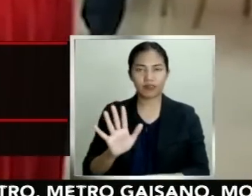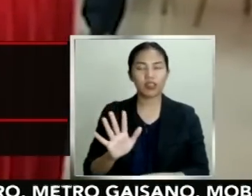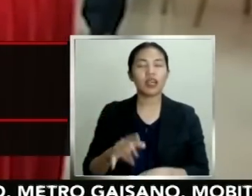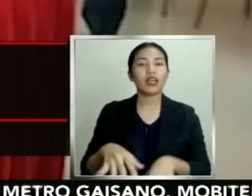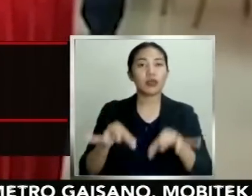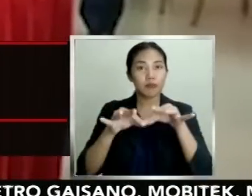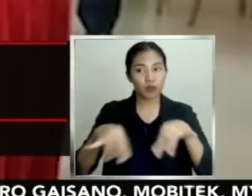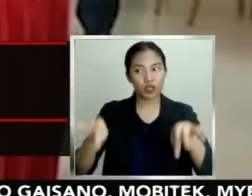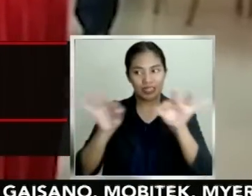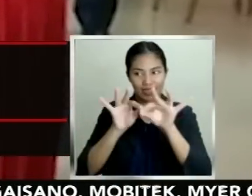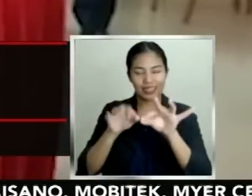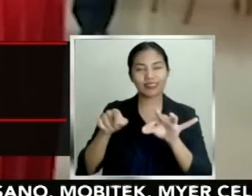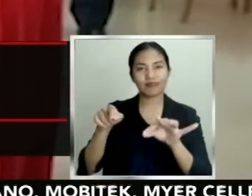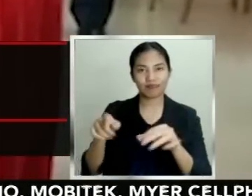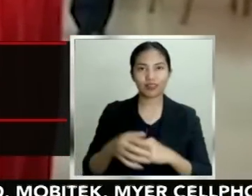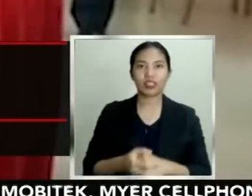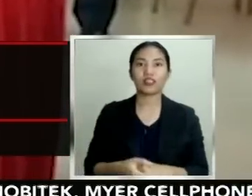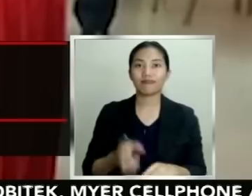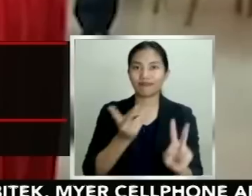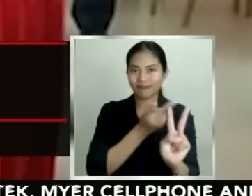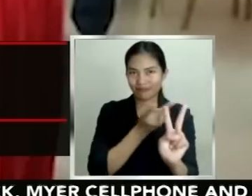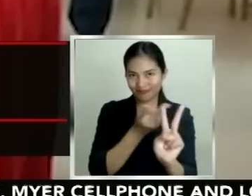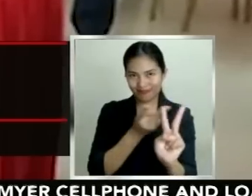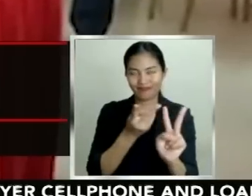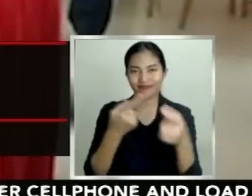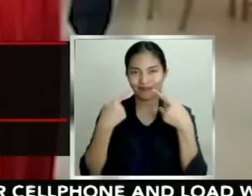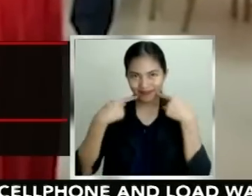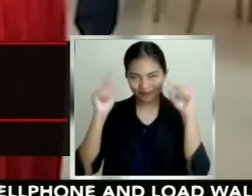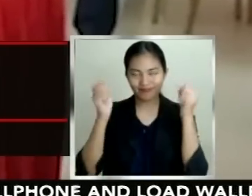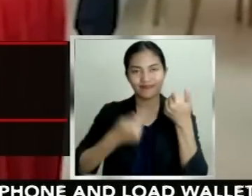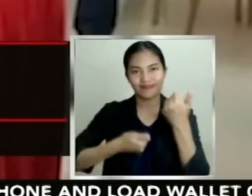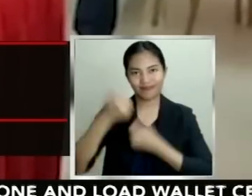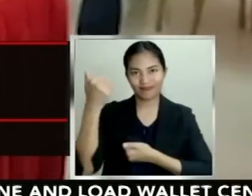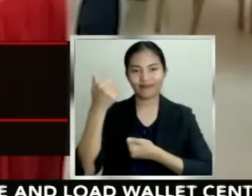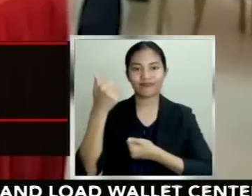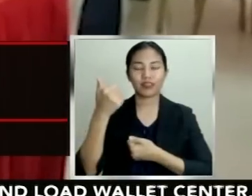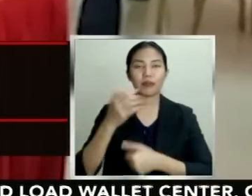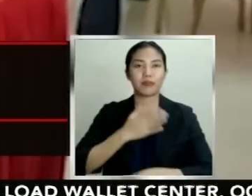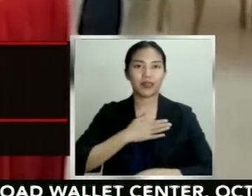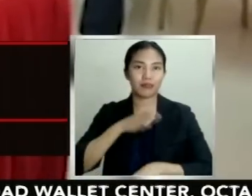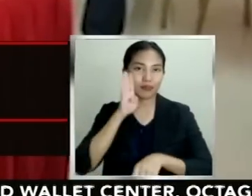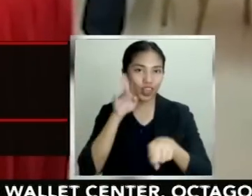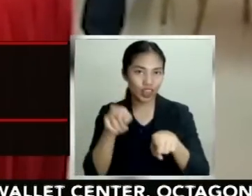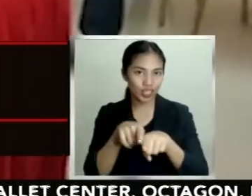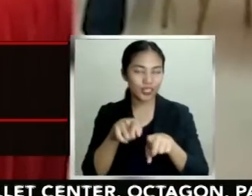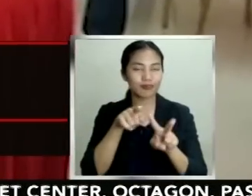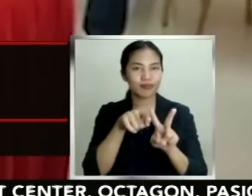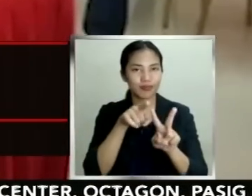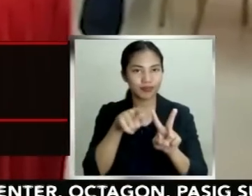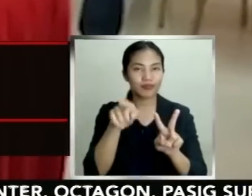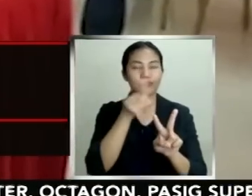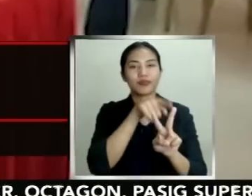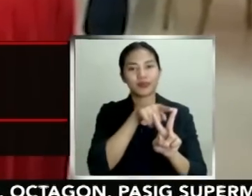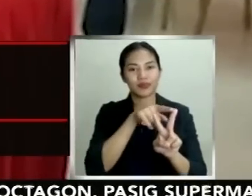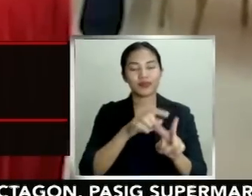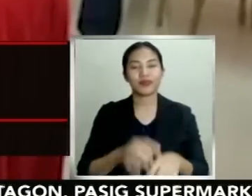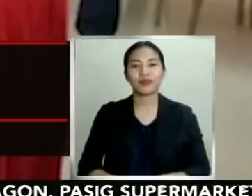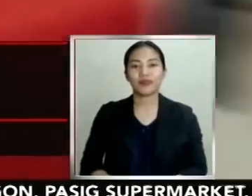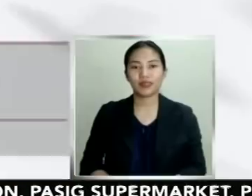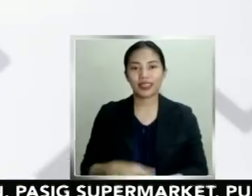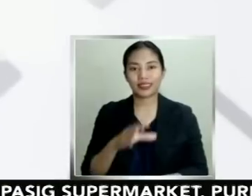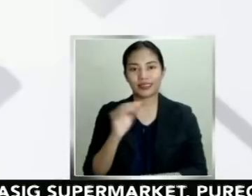ang dalawa na malalapit sa akin, ang aking kapatid at ang kinakapatid ko ng tuturing si